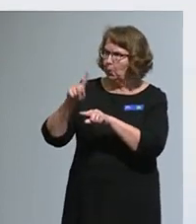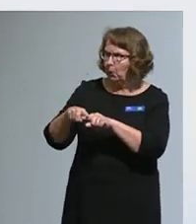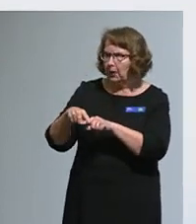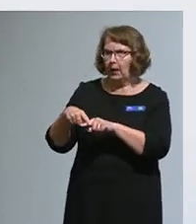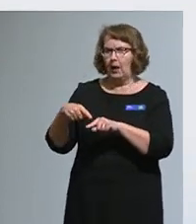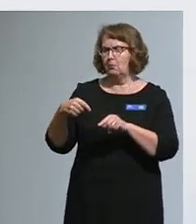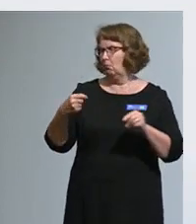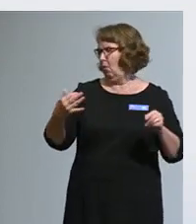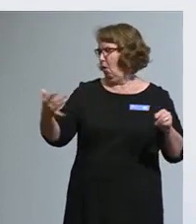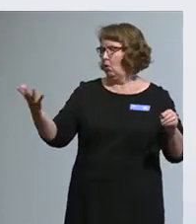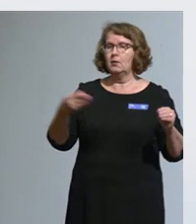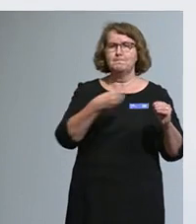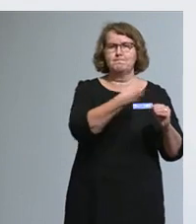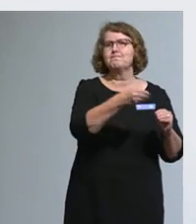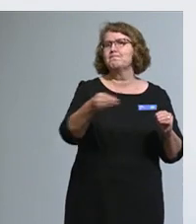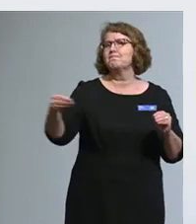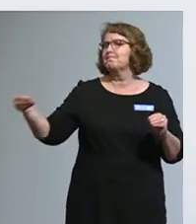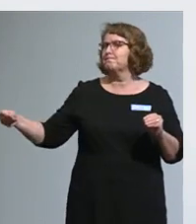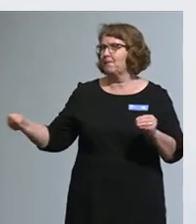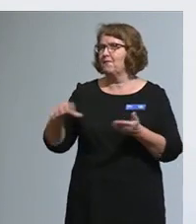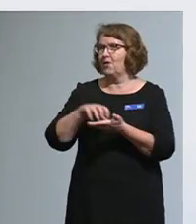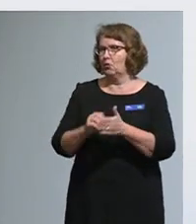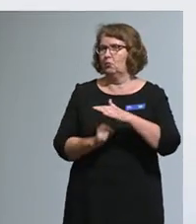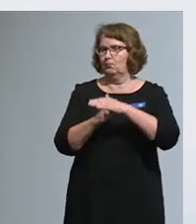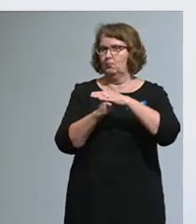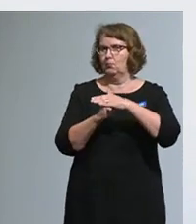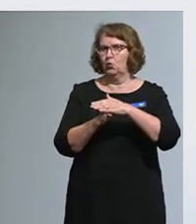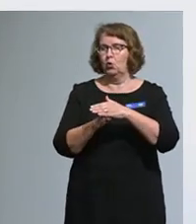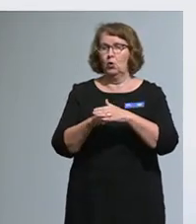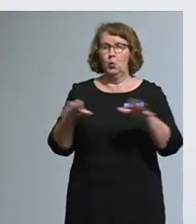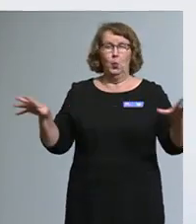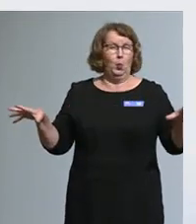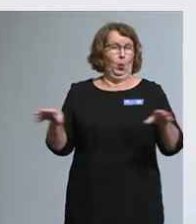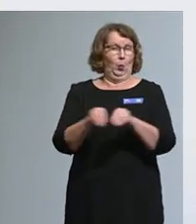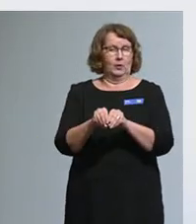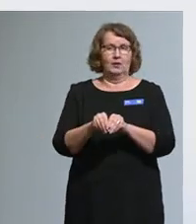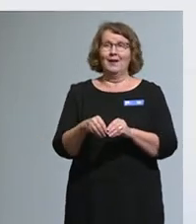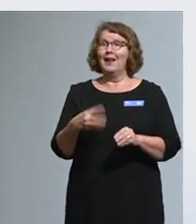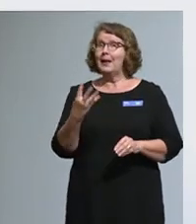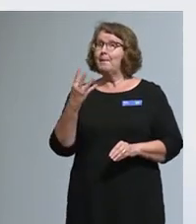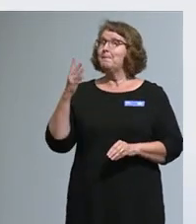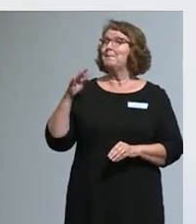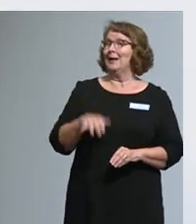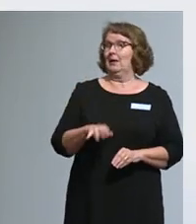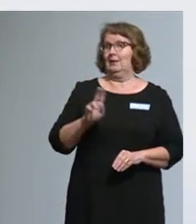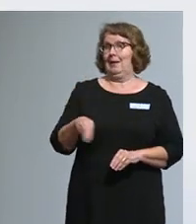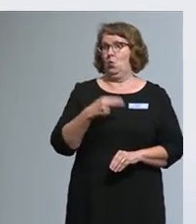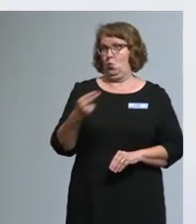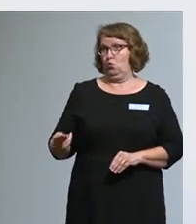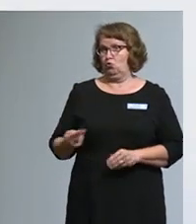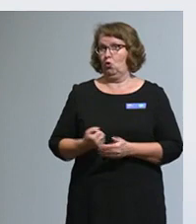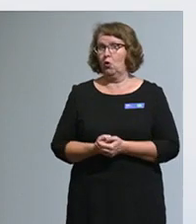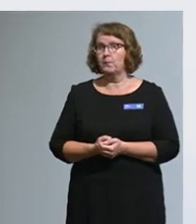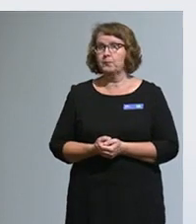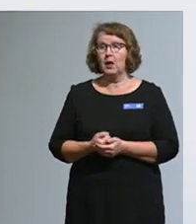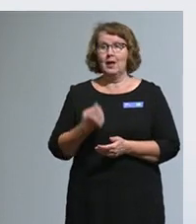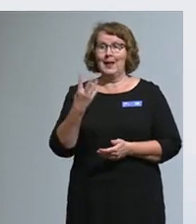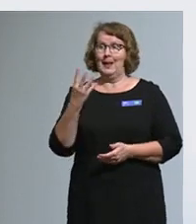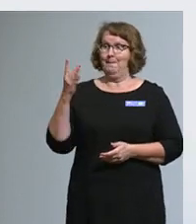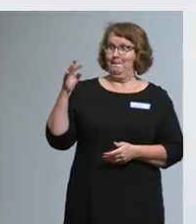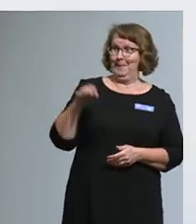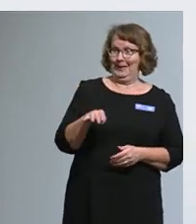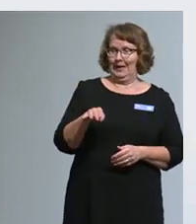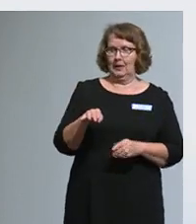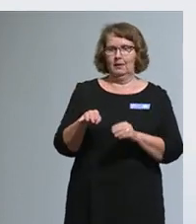ja monelle muulle taholle. Kokonaissummassa puhutaan 4 miljardista eurosta, josta se